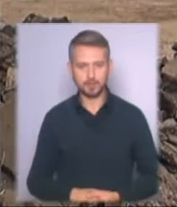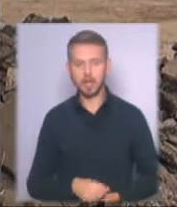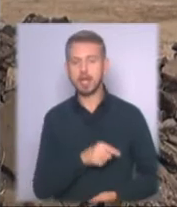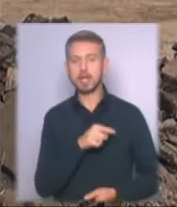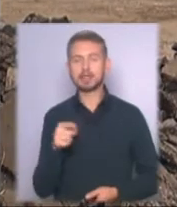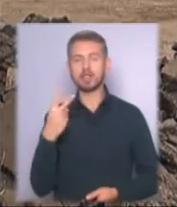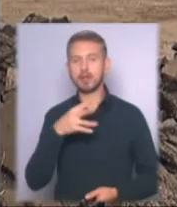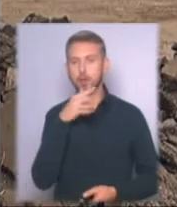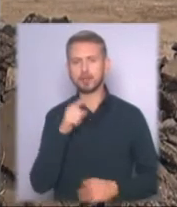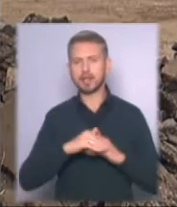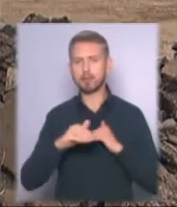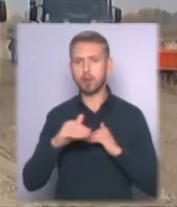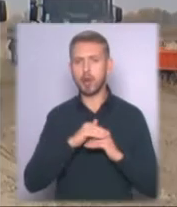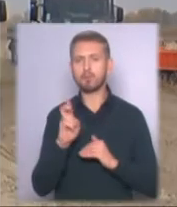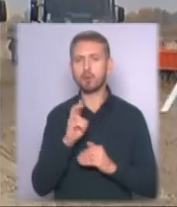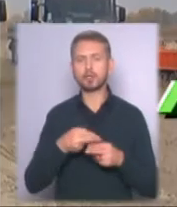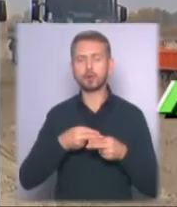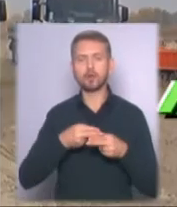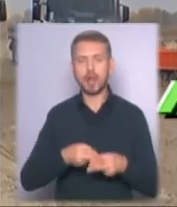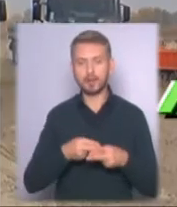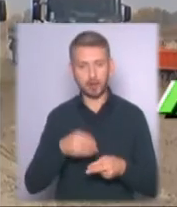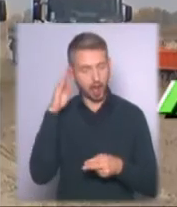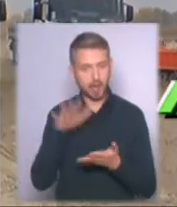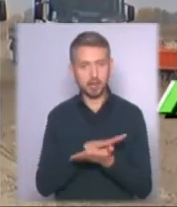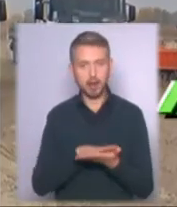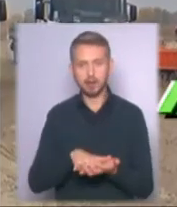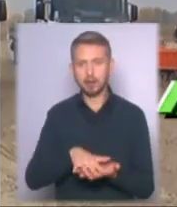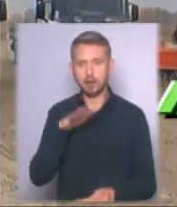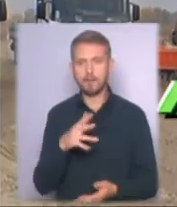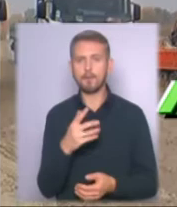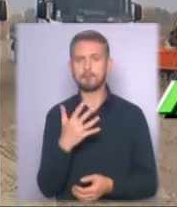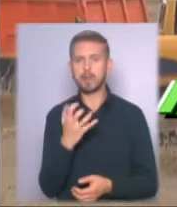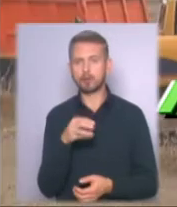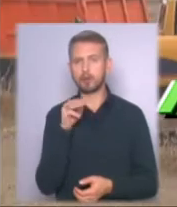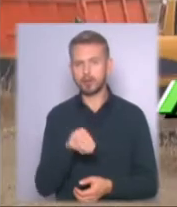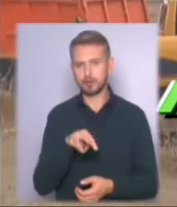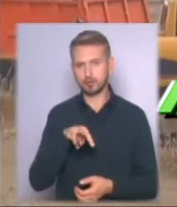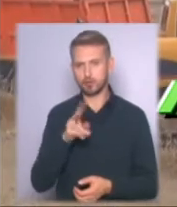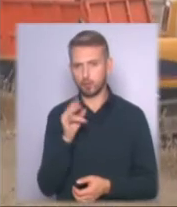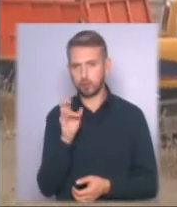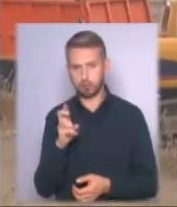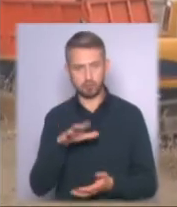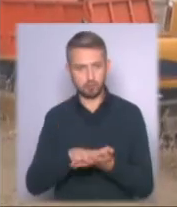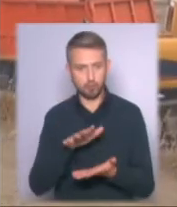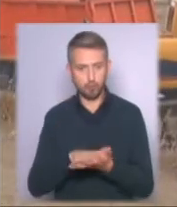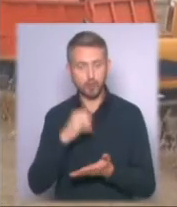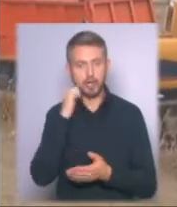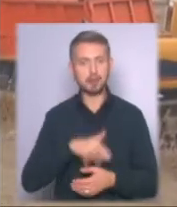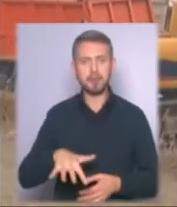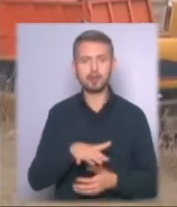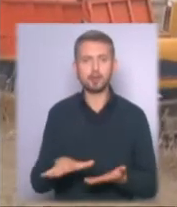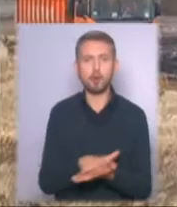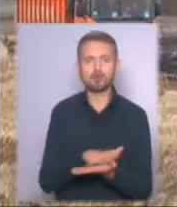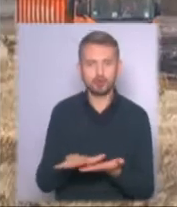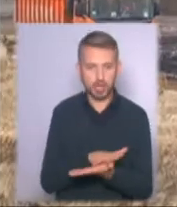20 років на цих полях Бортницької станції аерації осіло аж півмільйона кубів мулу. Старі майданчики від осадів стічних вод очищають